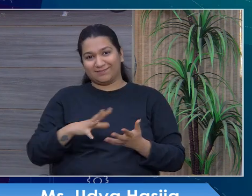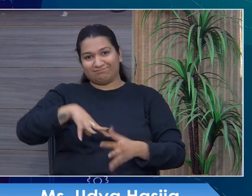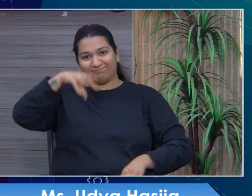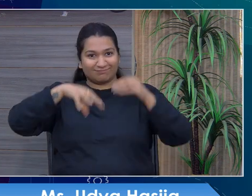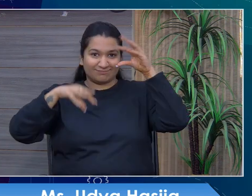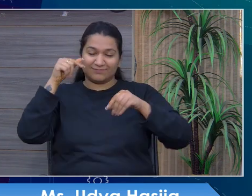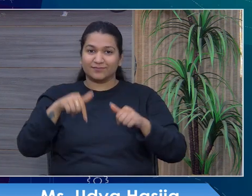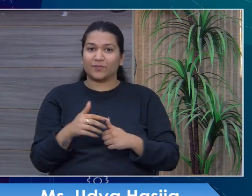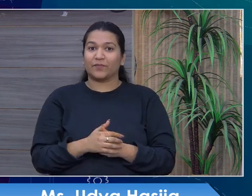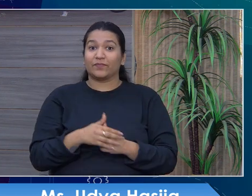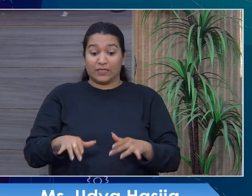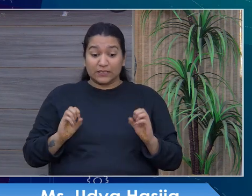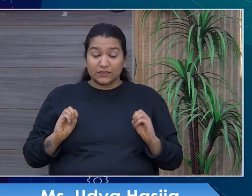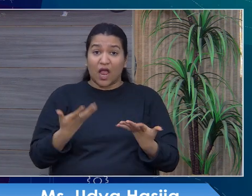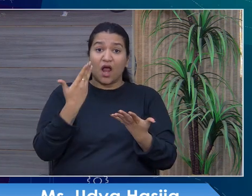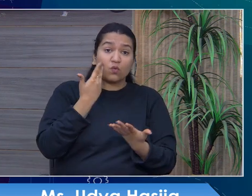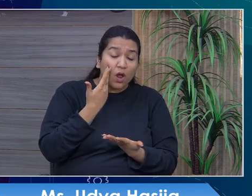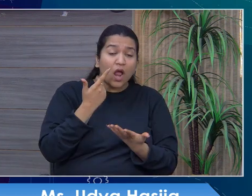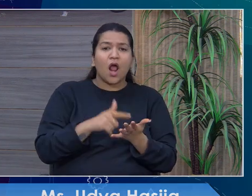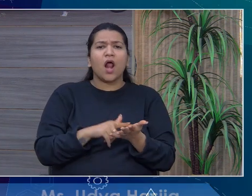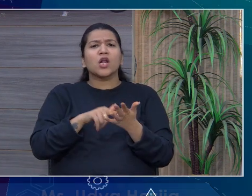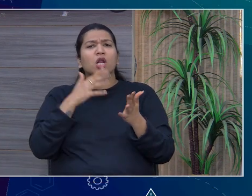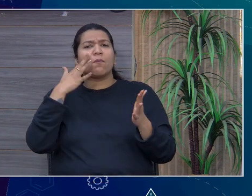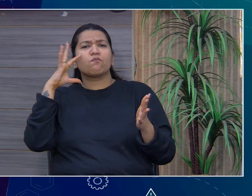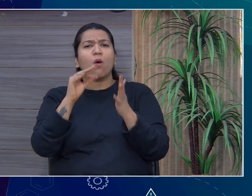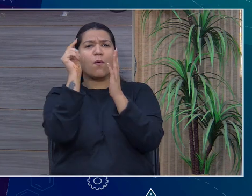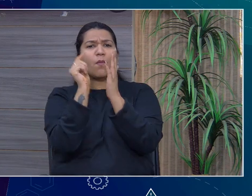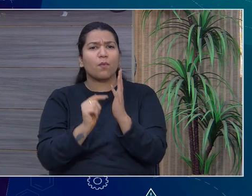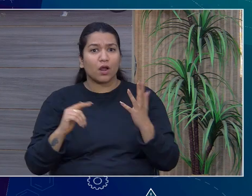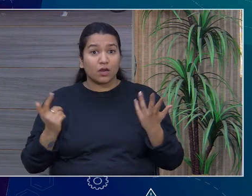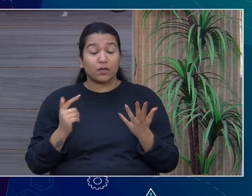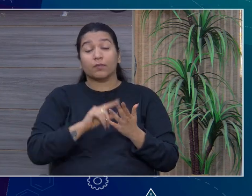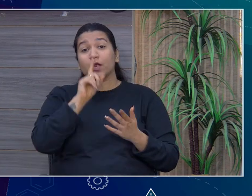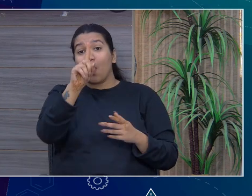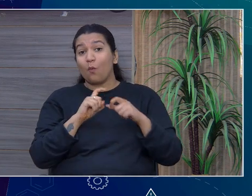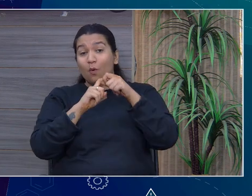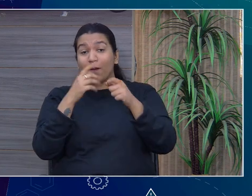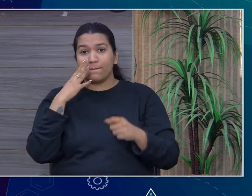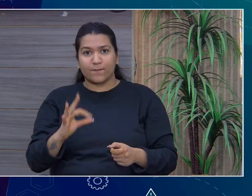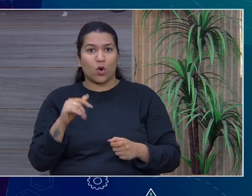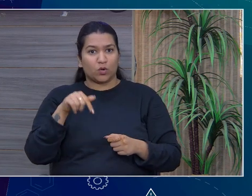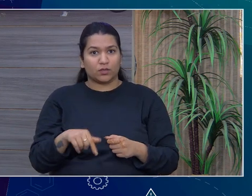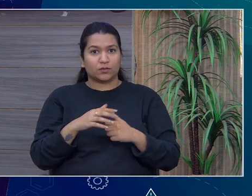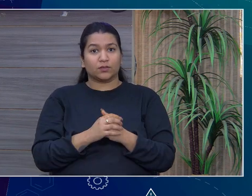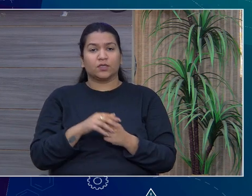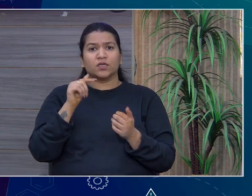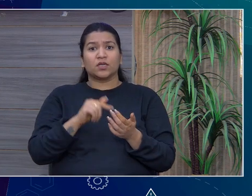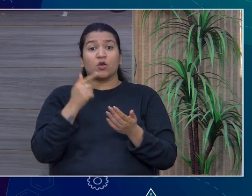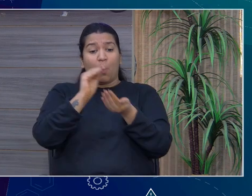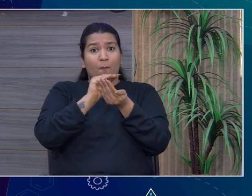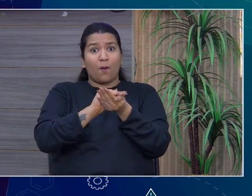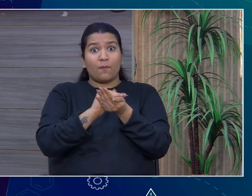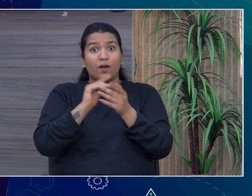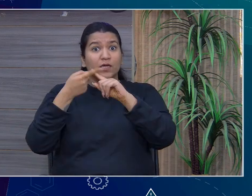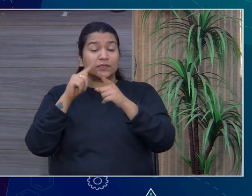बात। कहाँ से इसका ओरिजिन है, इसकी क्या महत्वता है, और सबसे महत्वपूर्ण सवाल ये कि पाठ्यक्रम में इसको आखिरकार रखने का